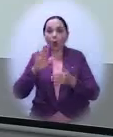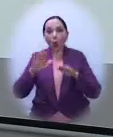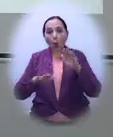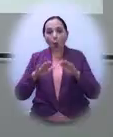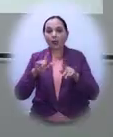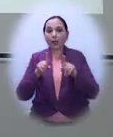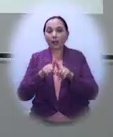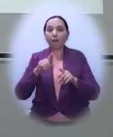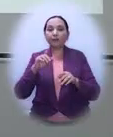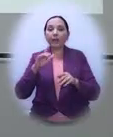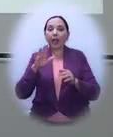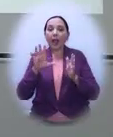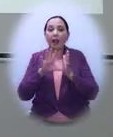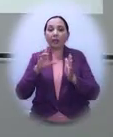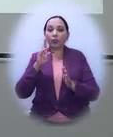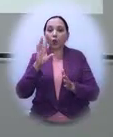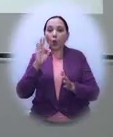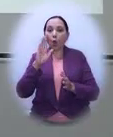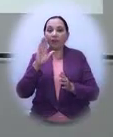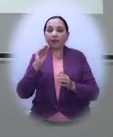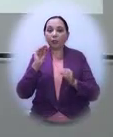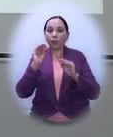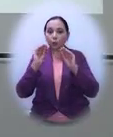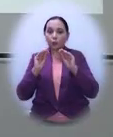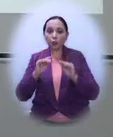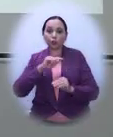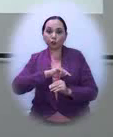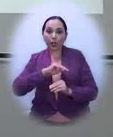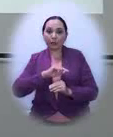og'irligi. Elektr konvektorlar tuzilishi jihatidan